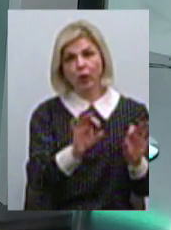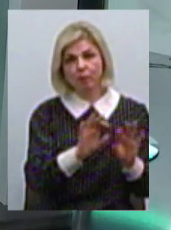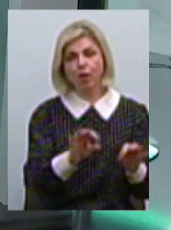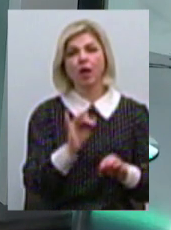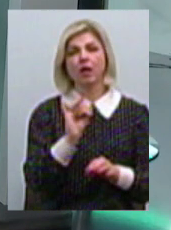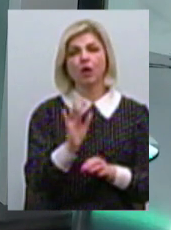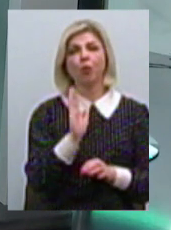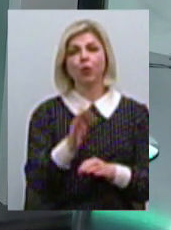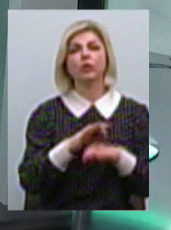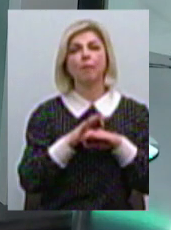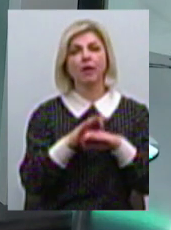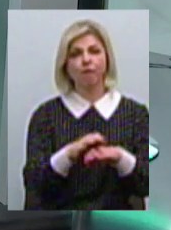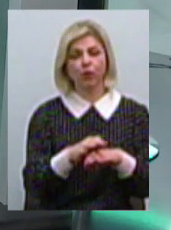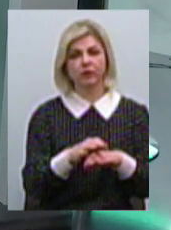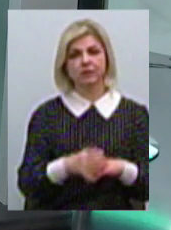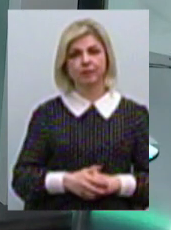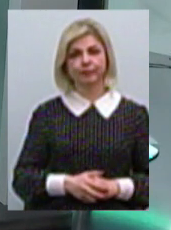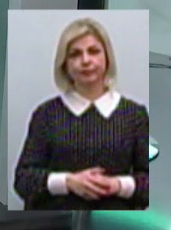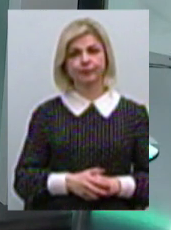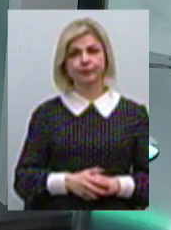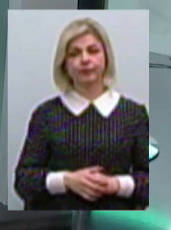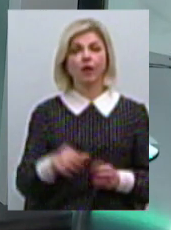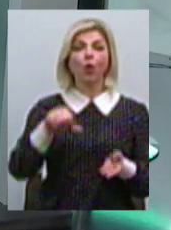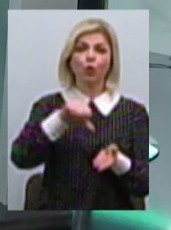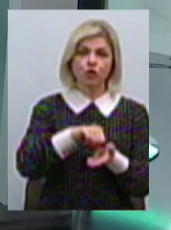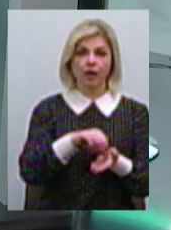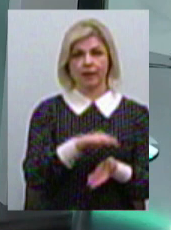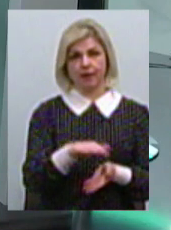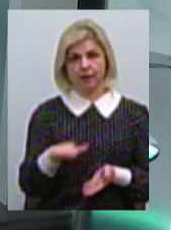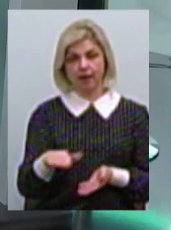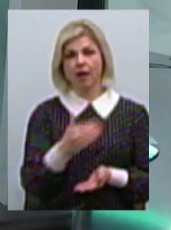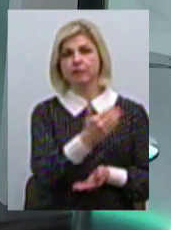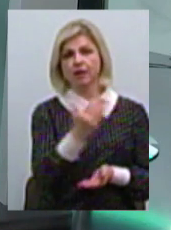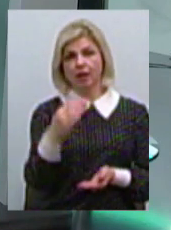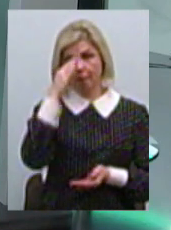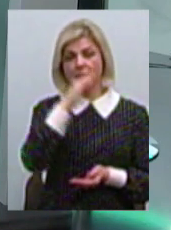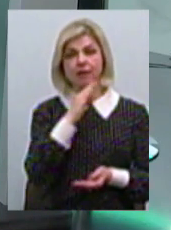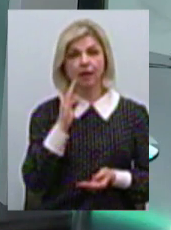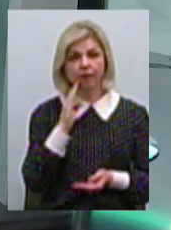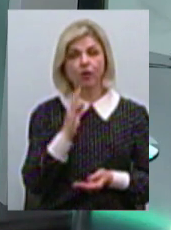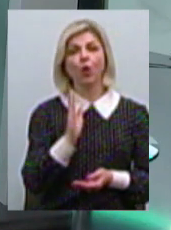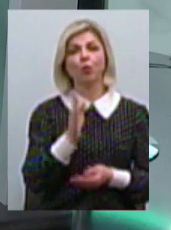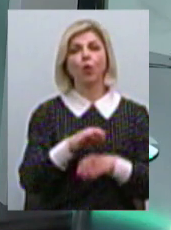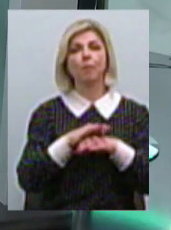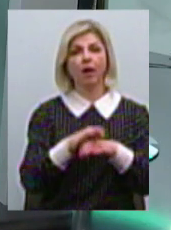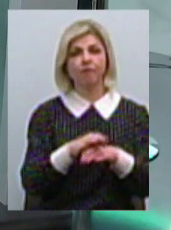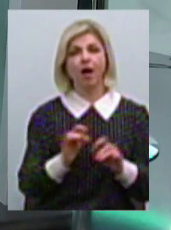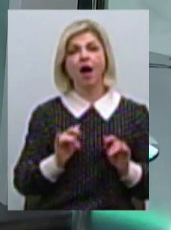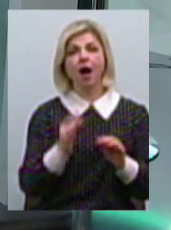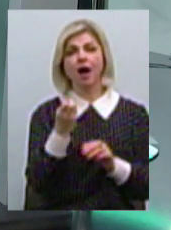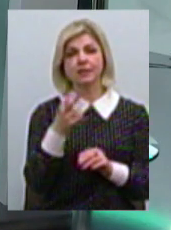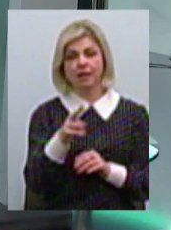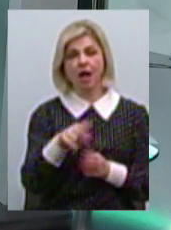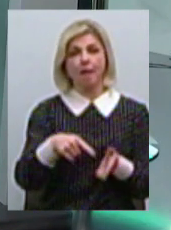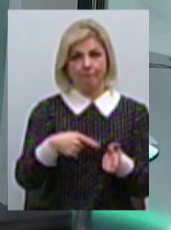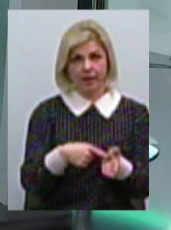буде проводитися з залучанням дітей, їхніх батьків, і будуть проводитися акції по місту